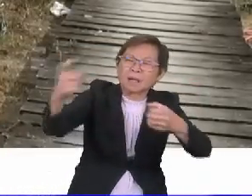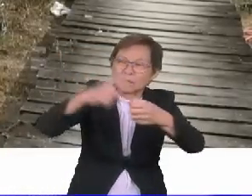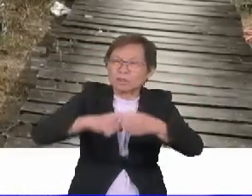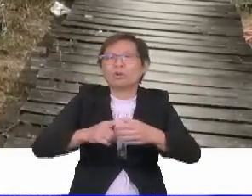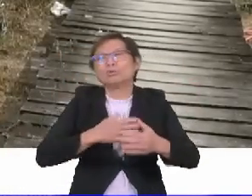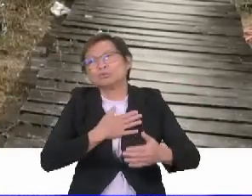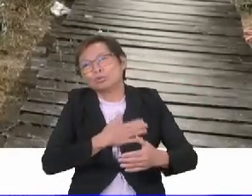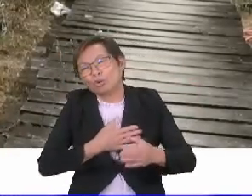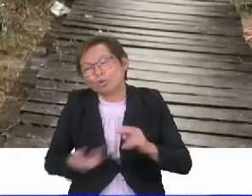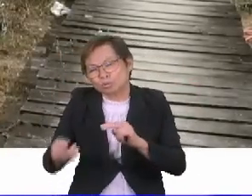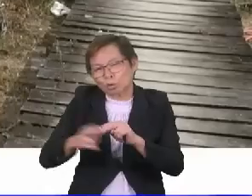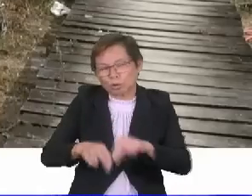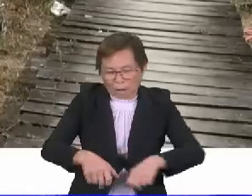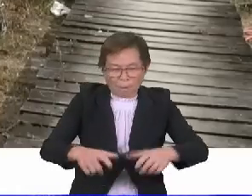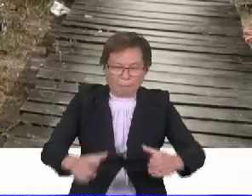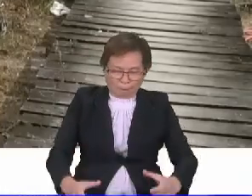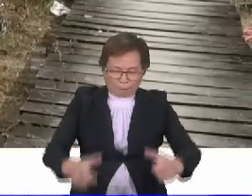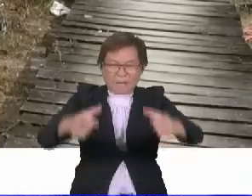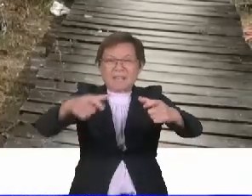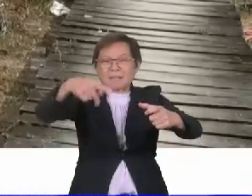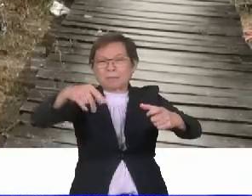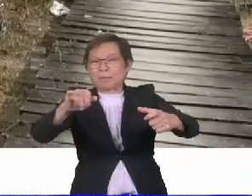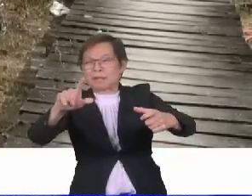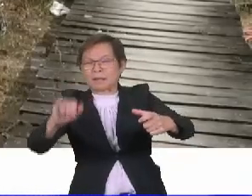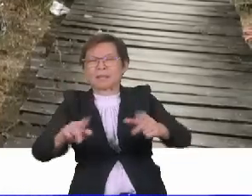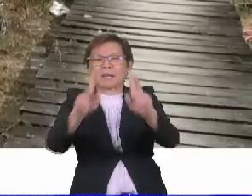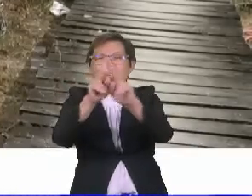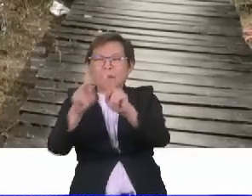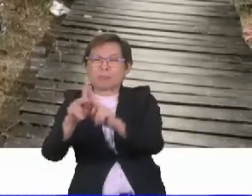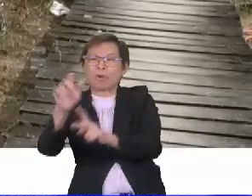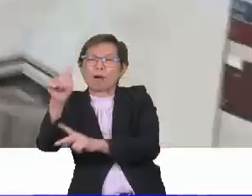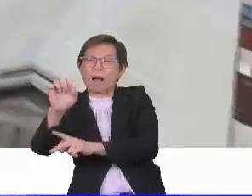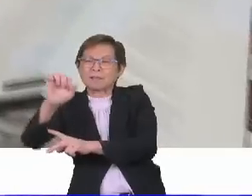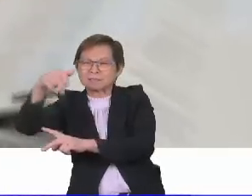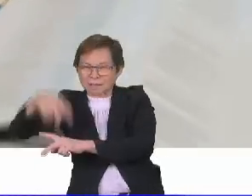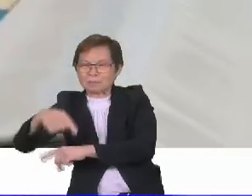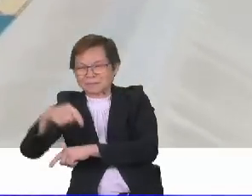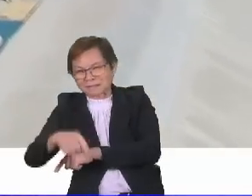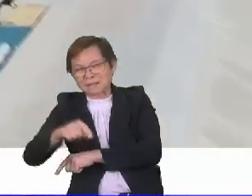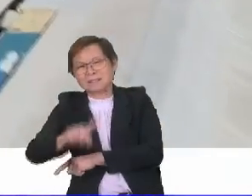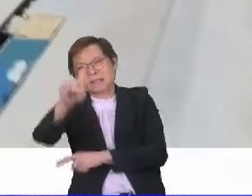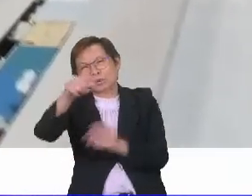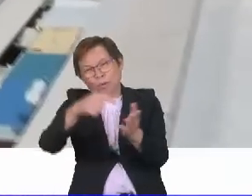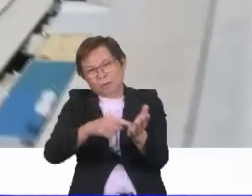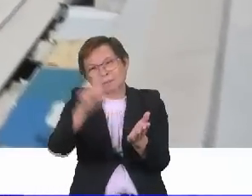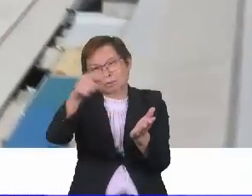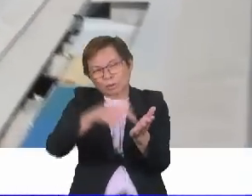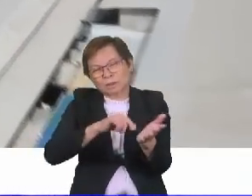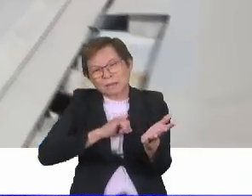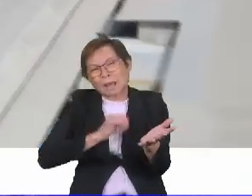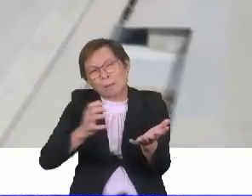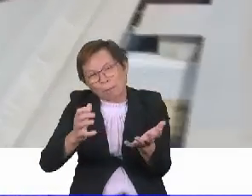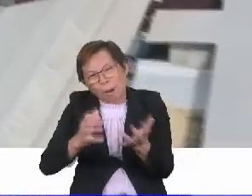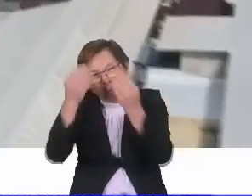tambahkanlah pilih domba di setiap kampung di kawasan asap apakah yang jadi satu lagi perkara yang saya ingin